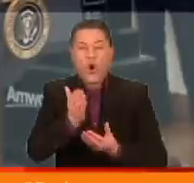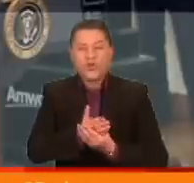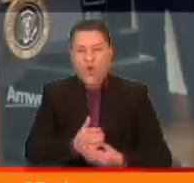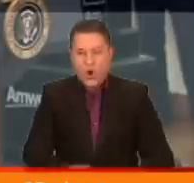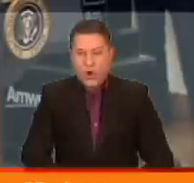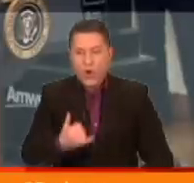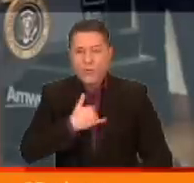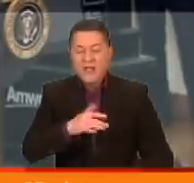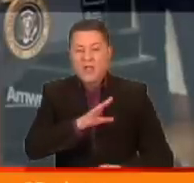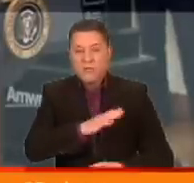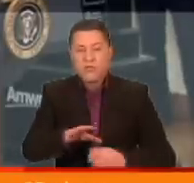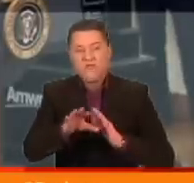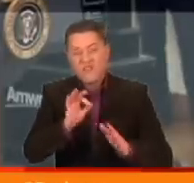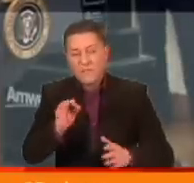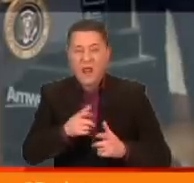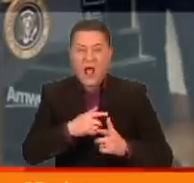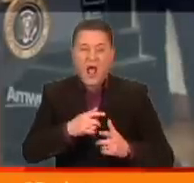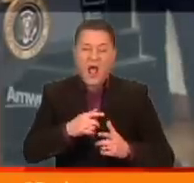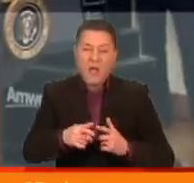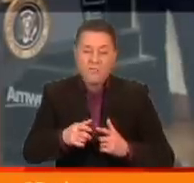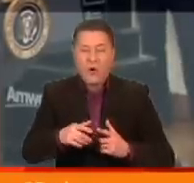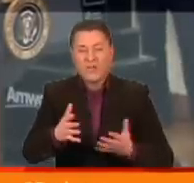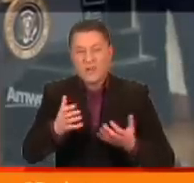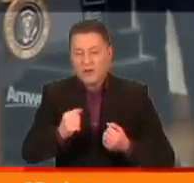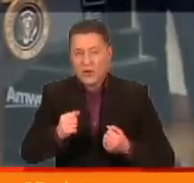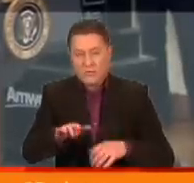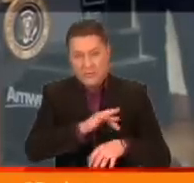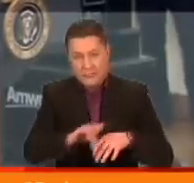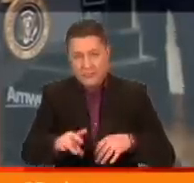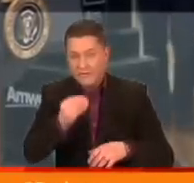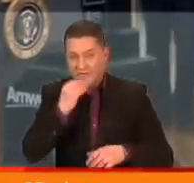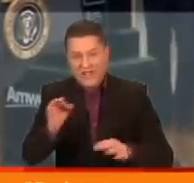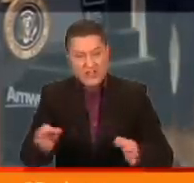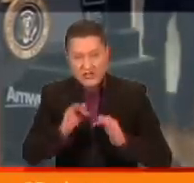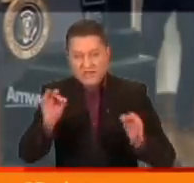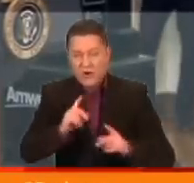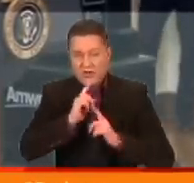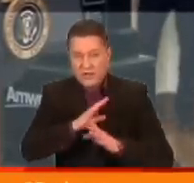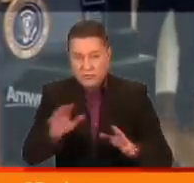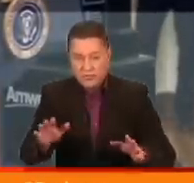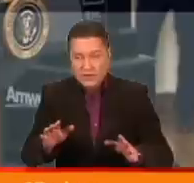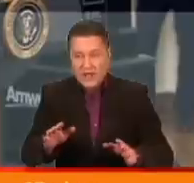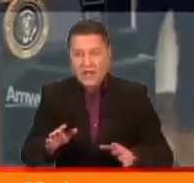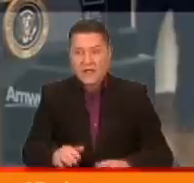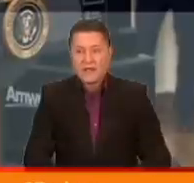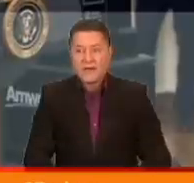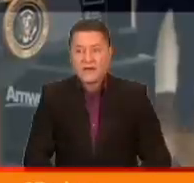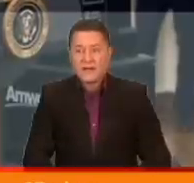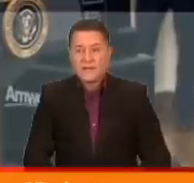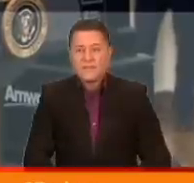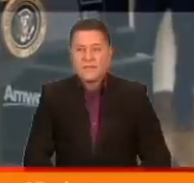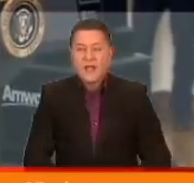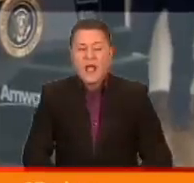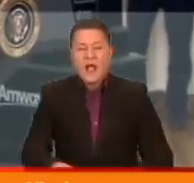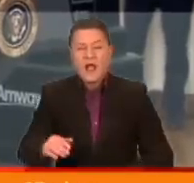У мене був вибір, або на прийомі взагалі не буде страв, хіба що салатики, які приготують Меланія та Іванка,